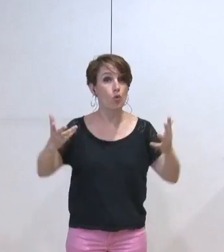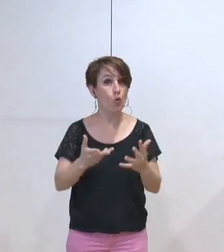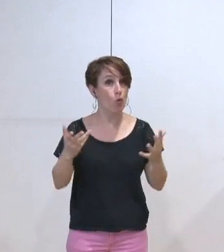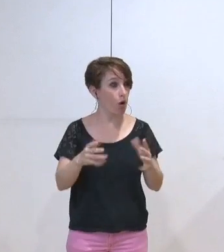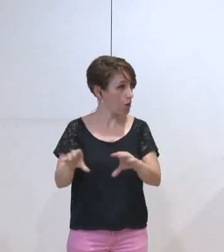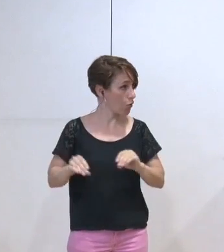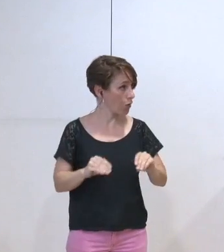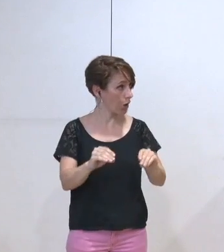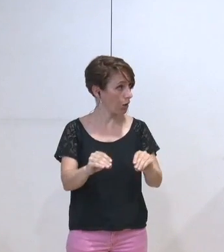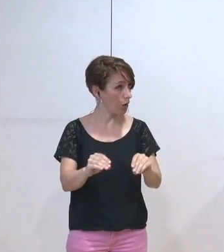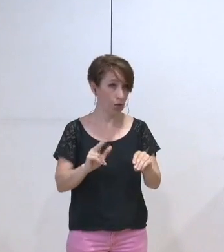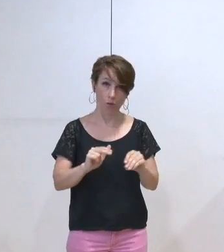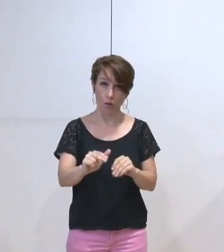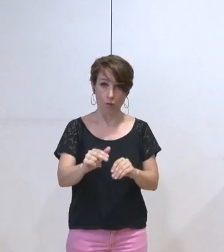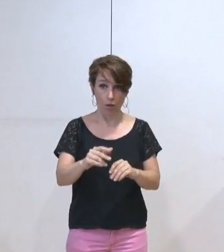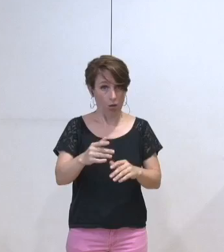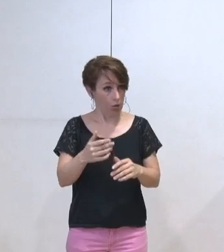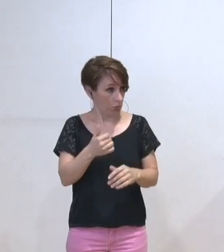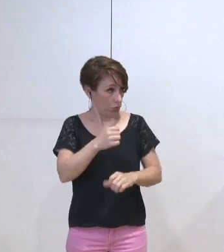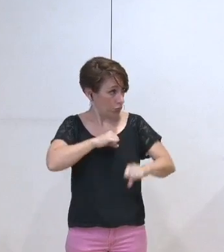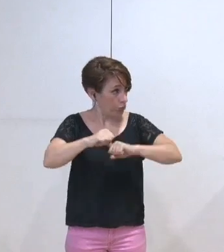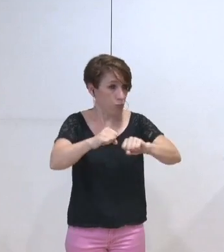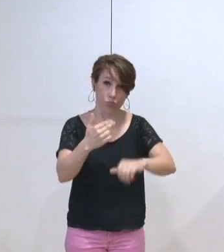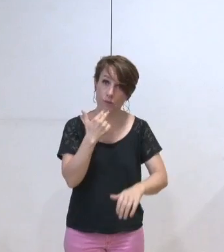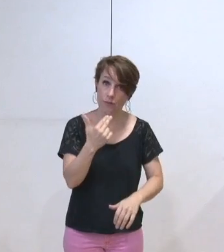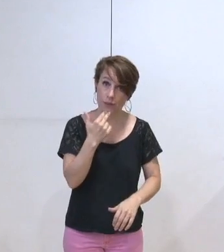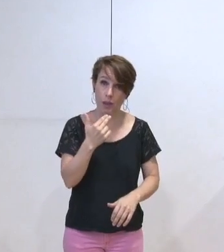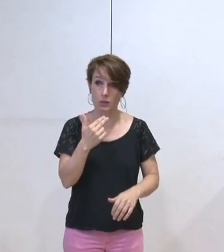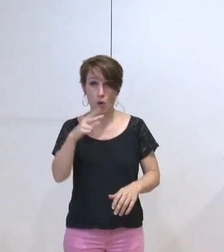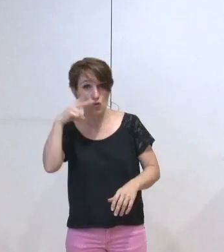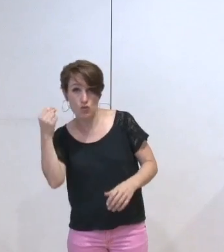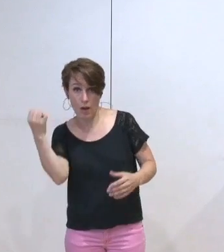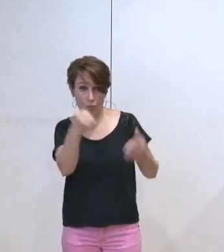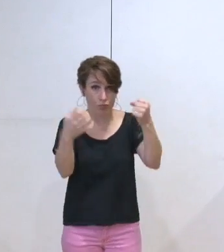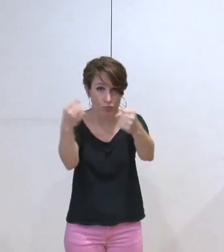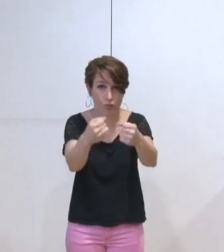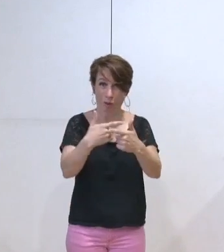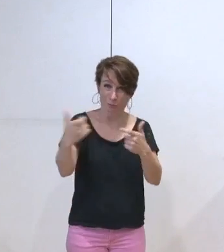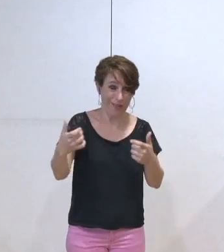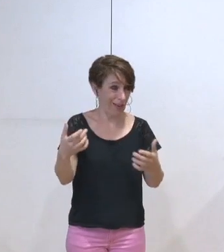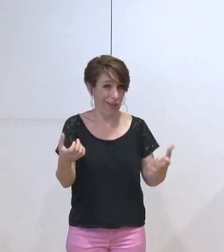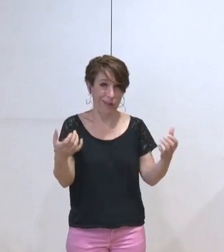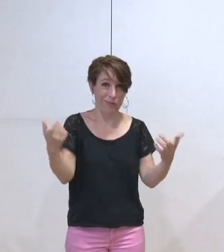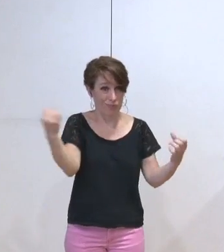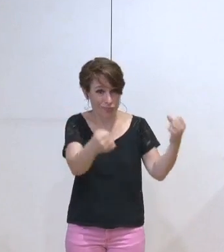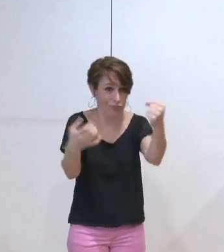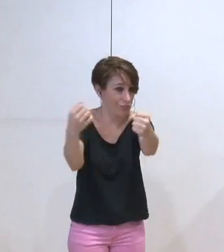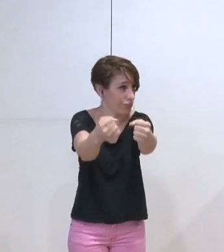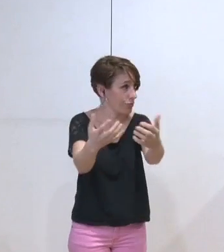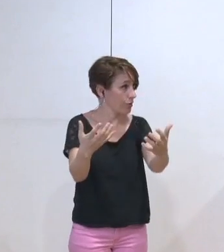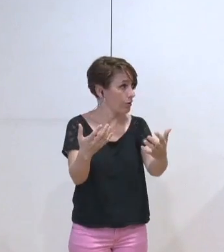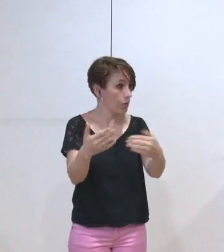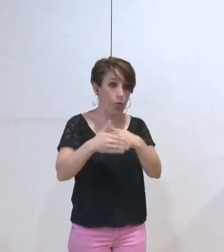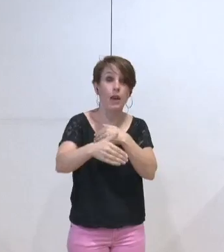efficac que vous comptez prendre en terme d'organisation opérationnelle et de moyens humains et matériels dans quel délai comptez-vous réactiver le plan